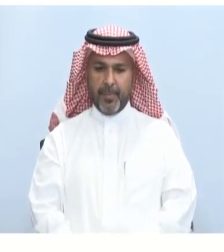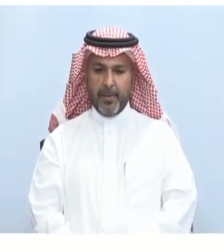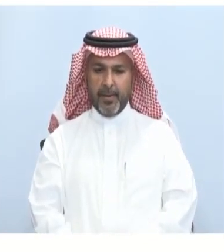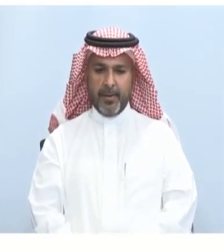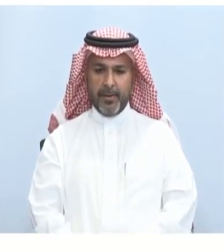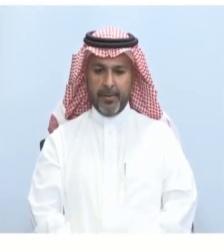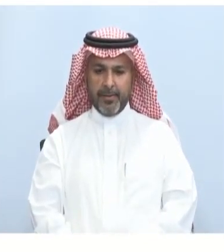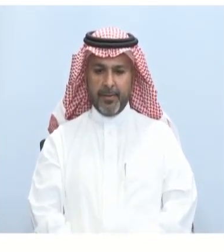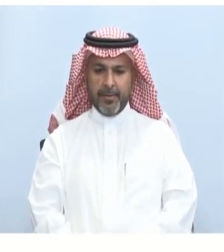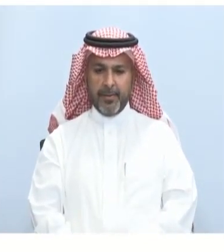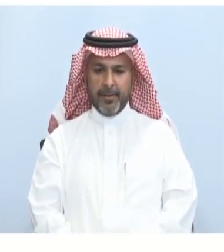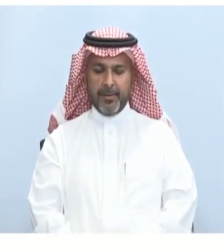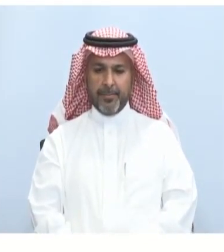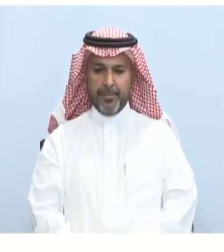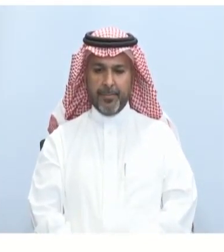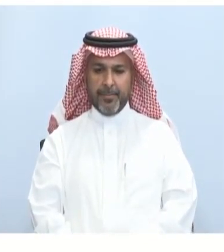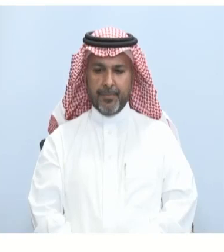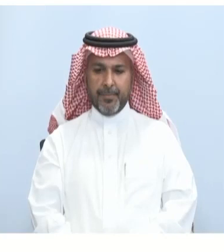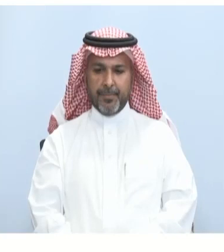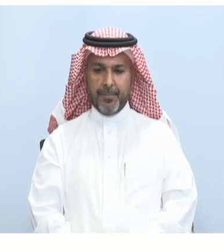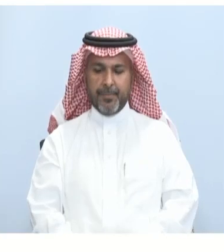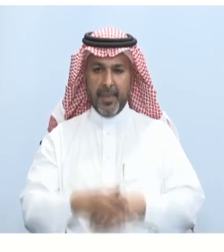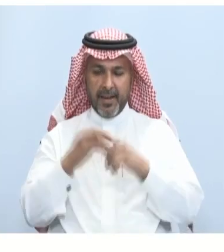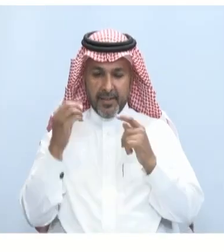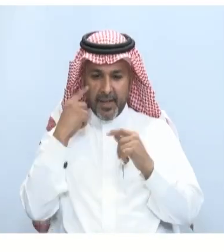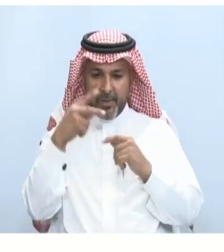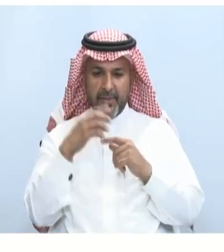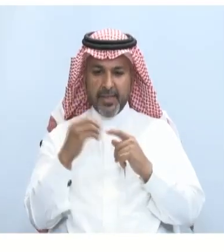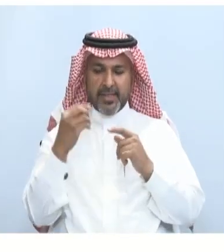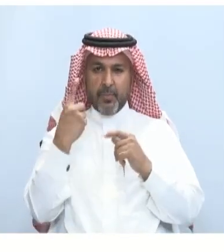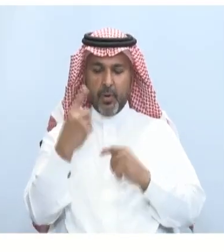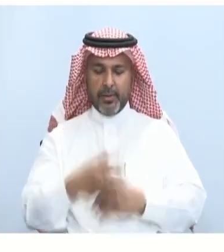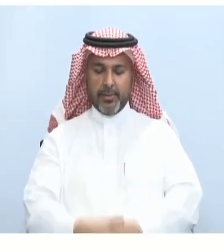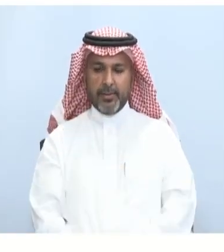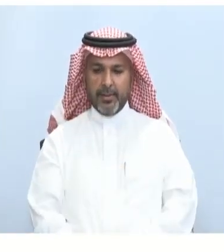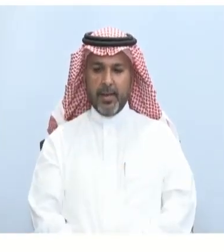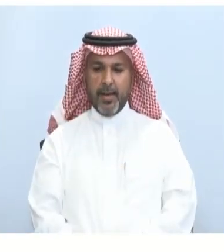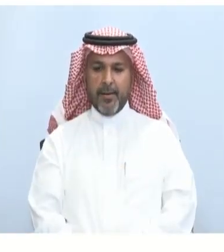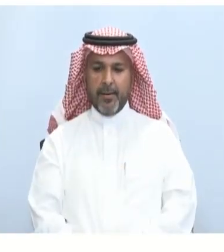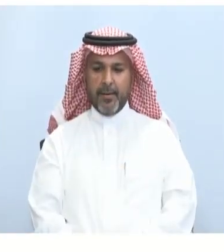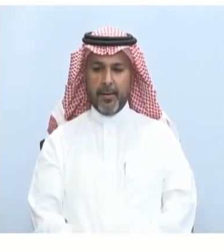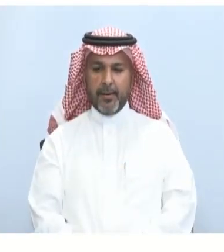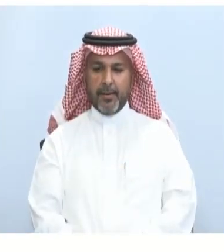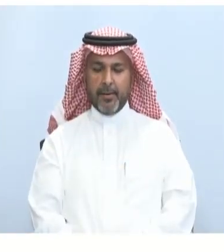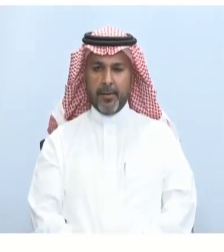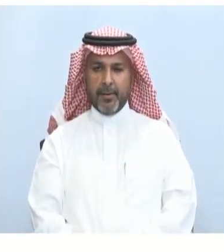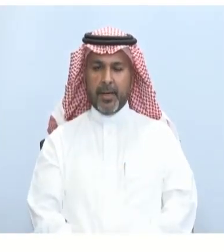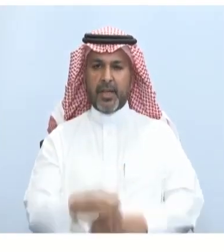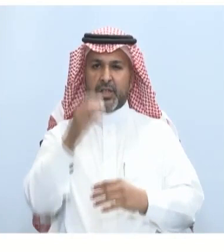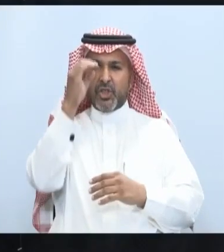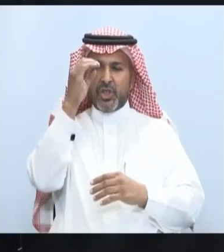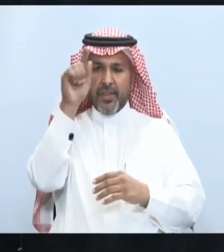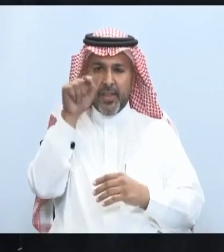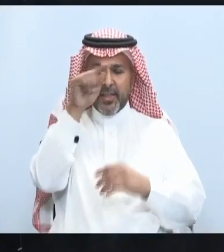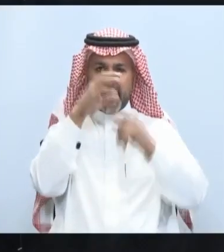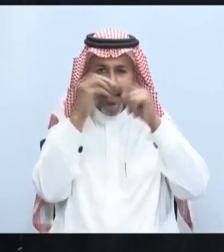تساوي جذر سالب واحد كم جذر سالب واحد نحن نعرف ان السالب